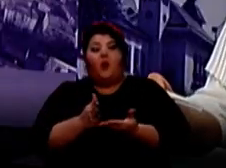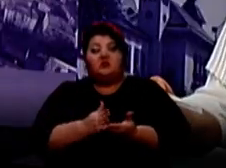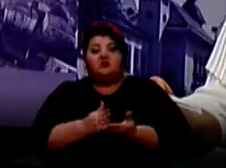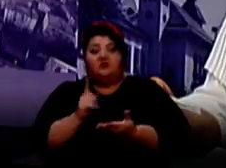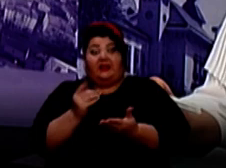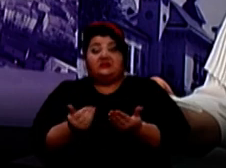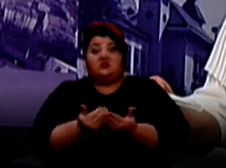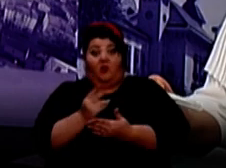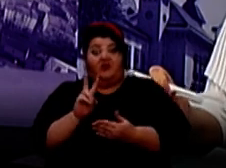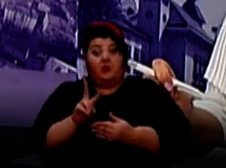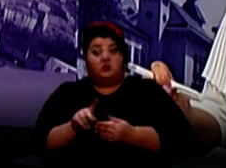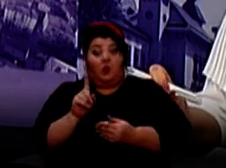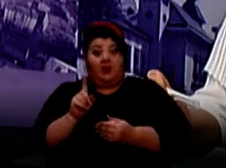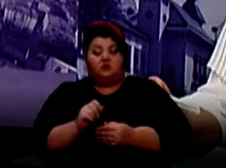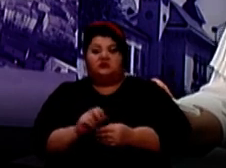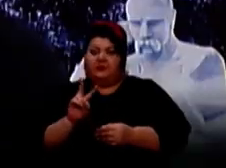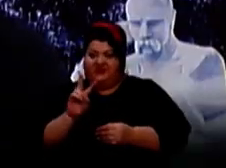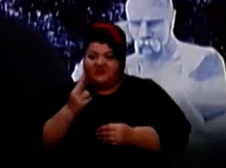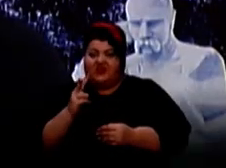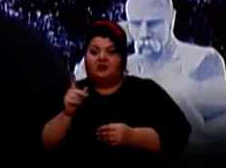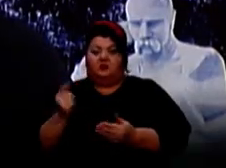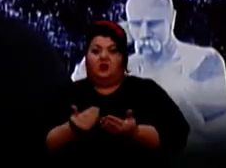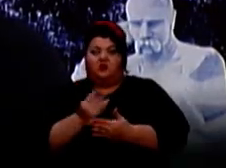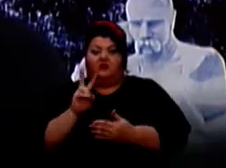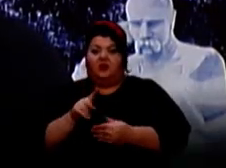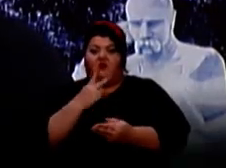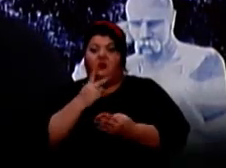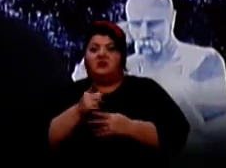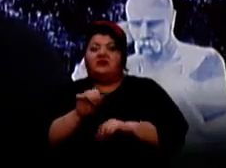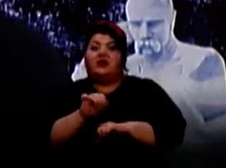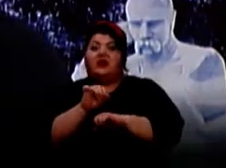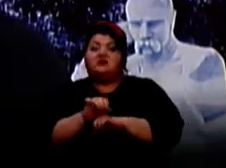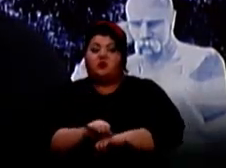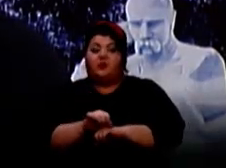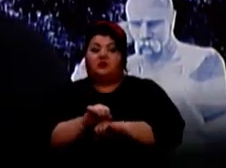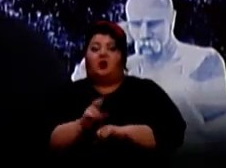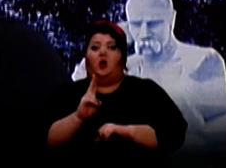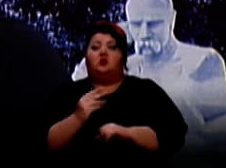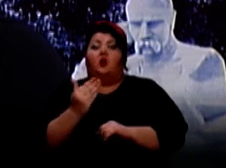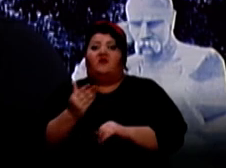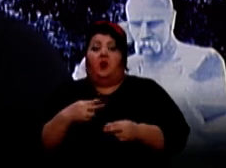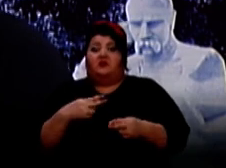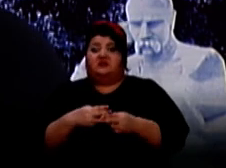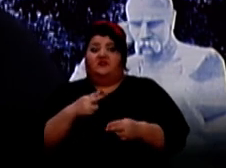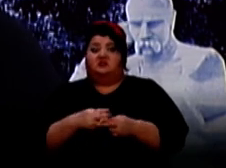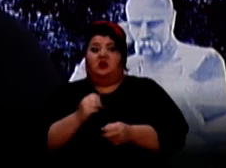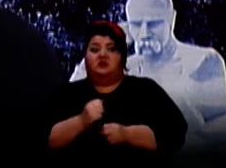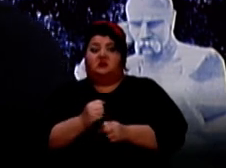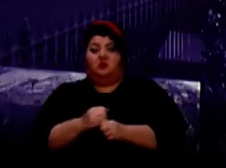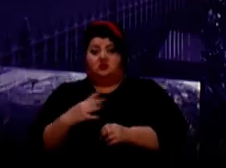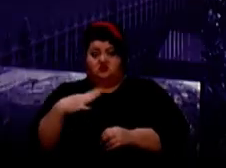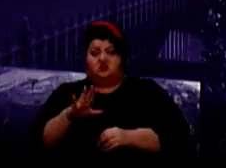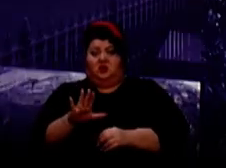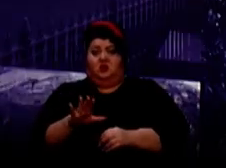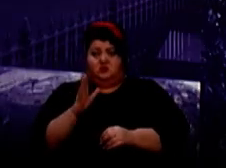новими тролейбусами. З новими тролейбусами. Так ви подивіться на їхні зупинки. Хто вам заважав зробити? А що чекати